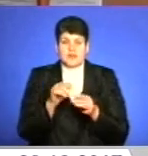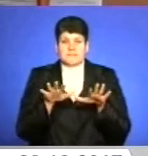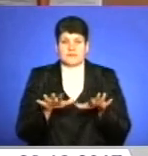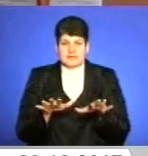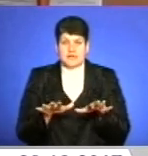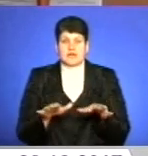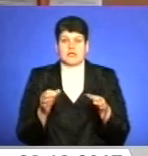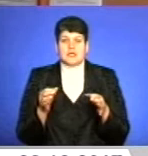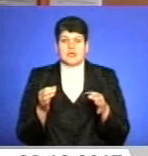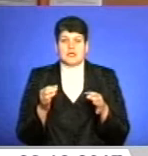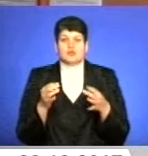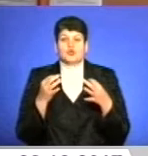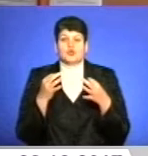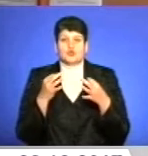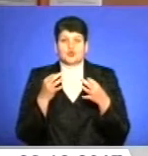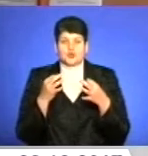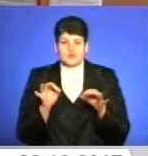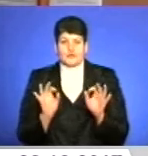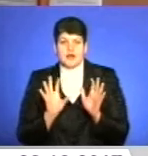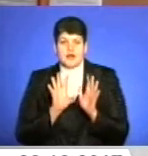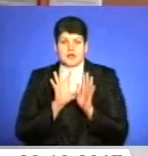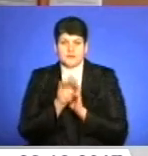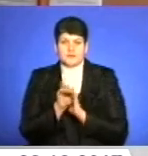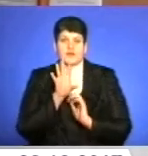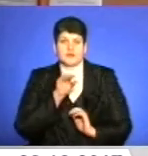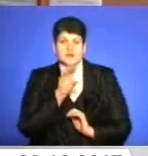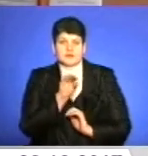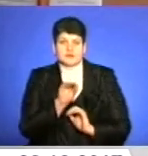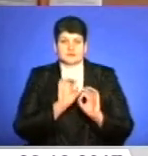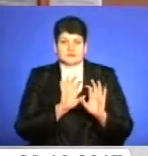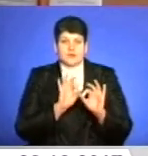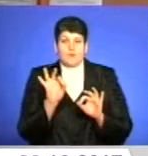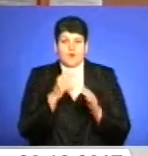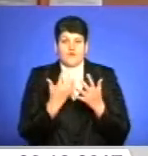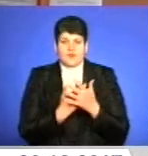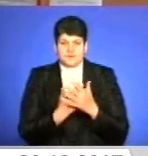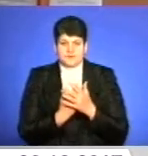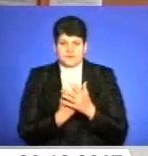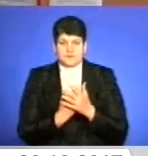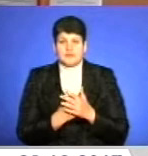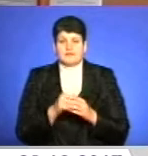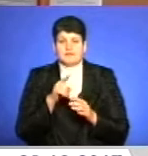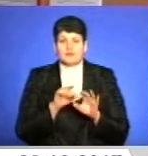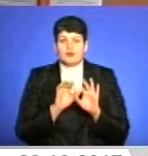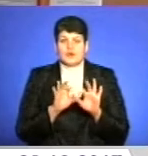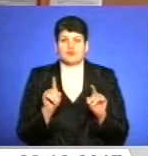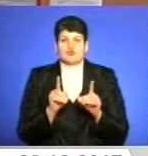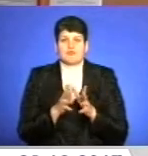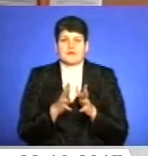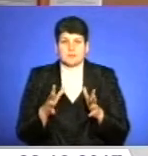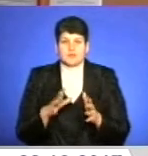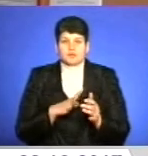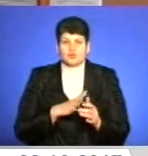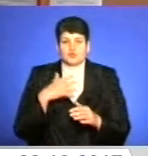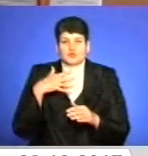дозволяє вчитувати в ці місця ту тривалість, яку максимально можливо зробити. Він пояснює, щоб максимально було